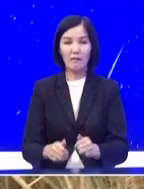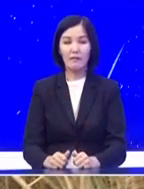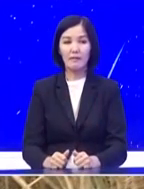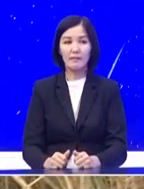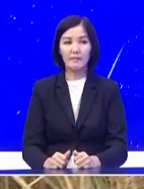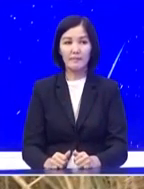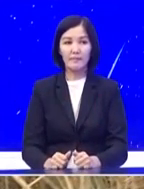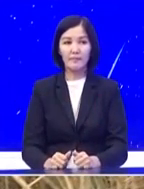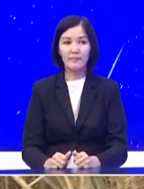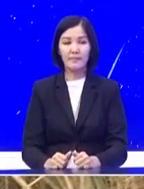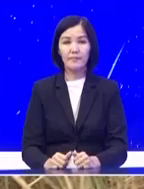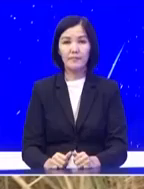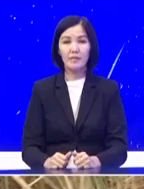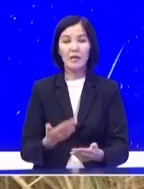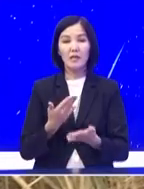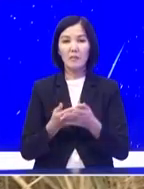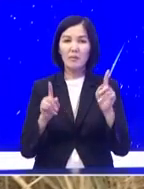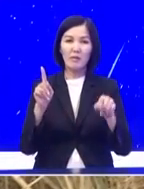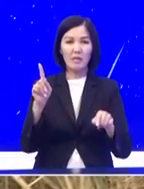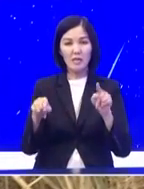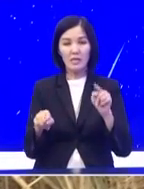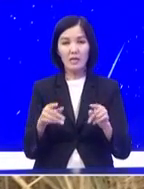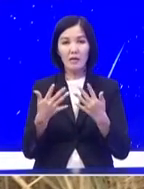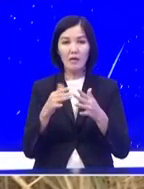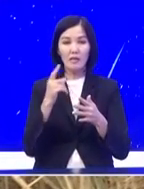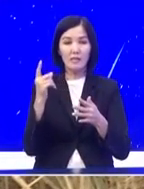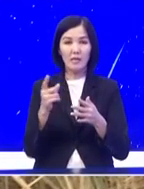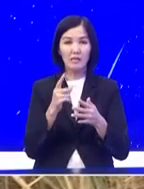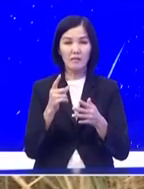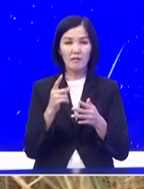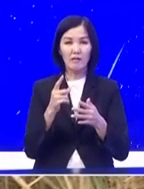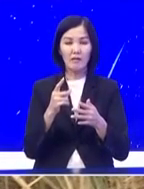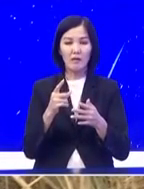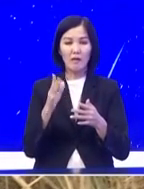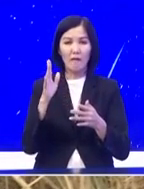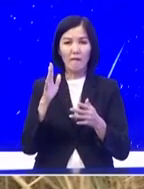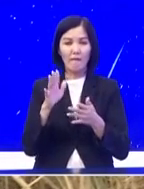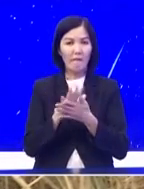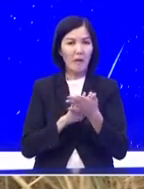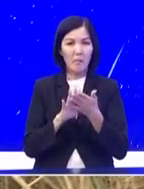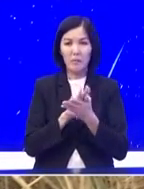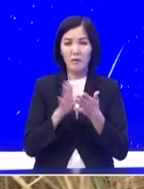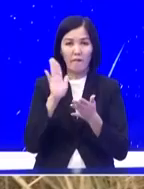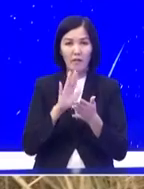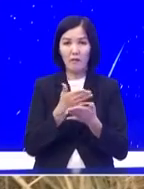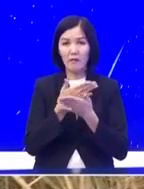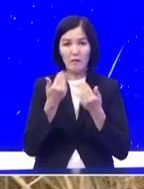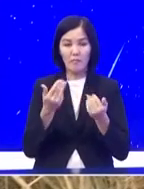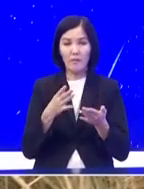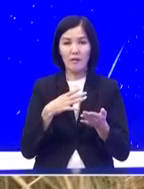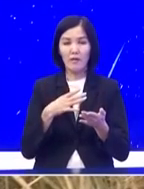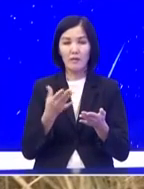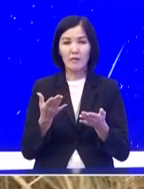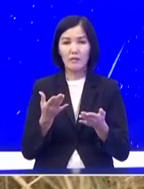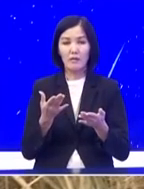полита. В некоторых местах даже по разу не было полита. Теперь, значит,